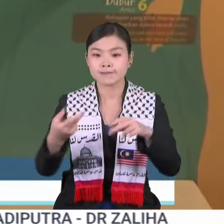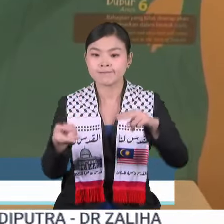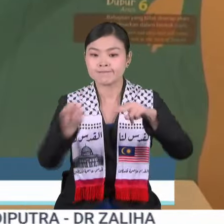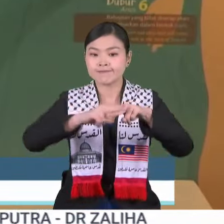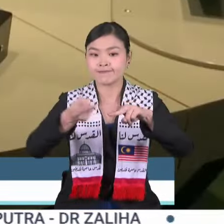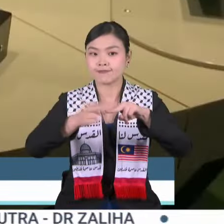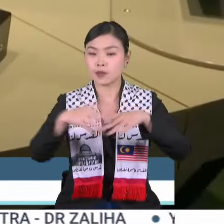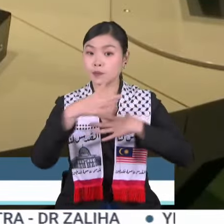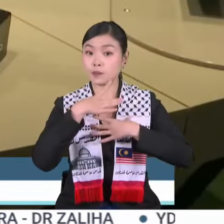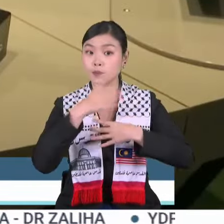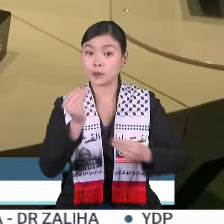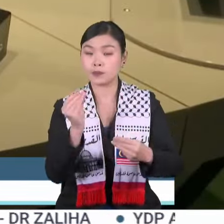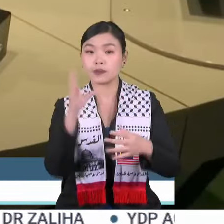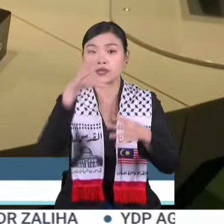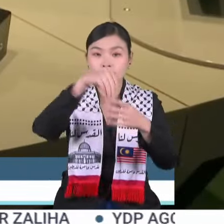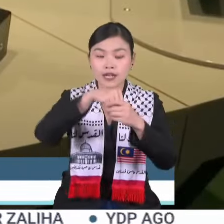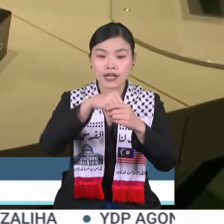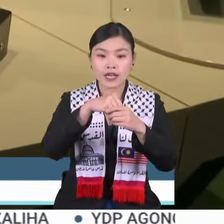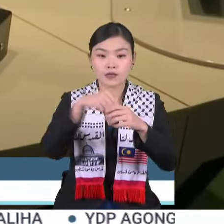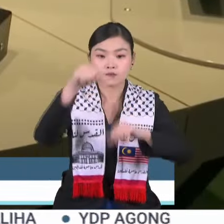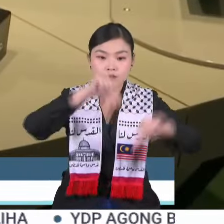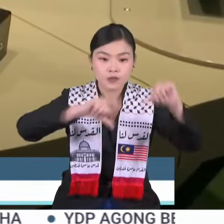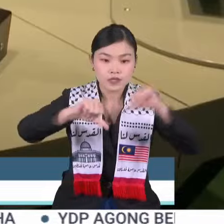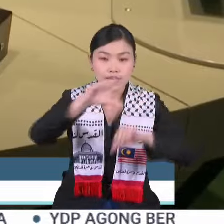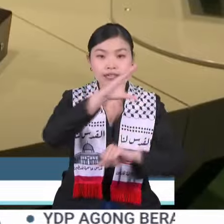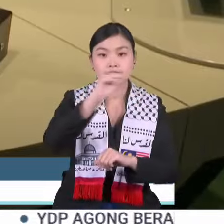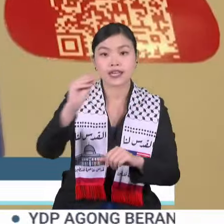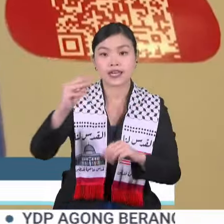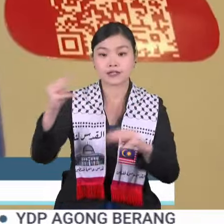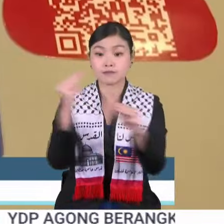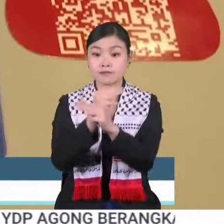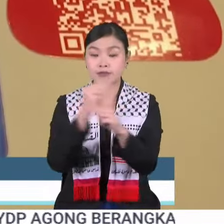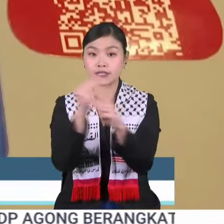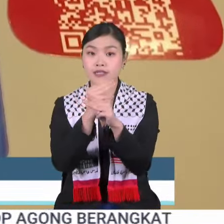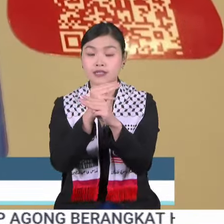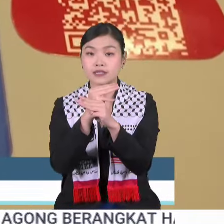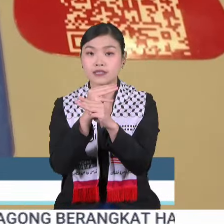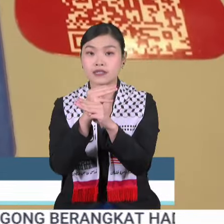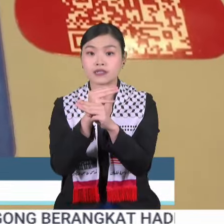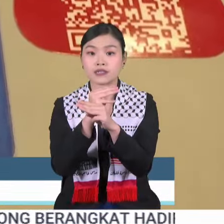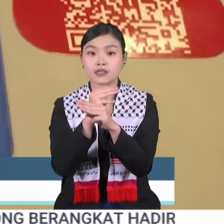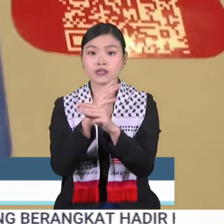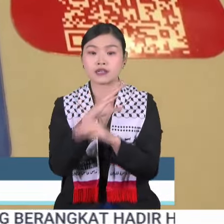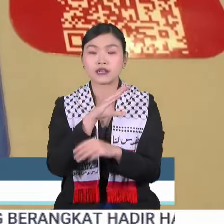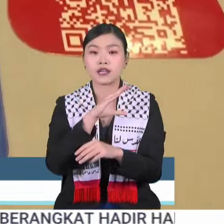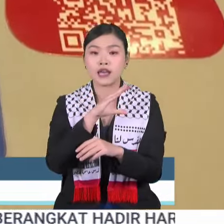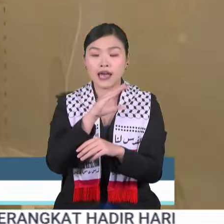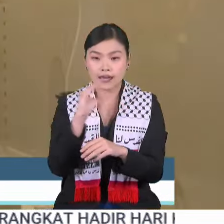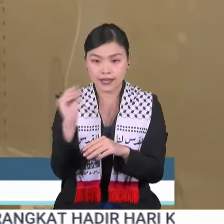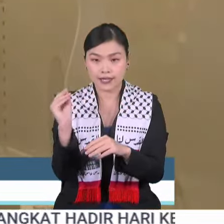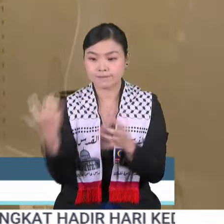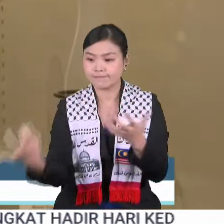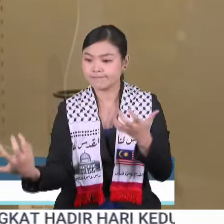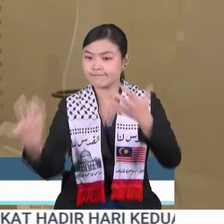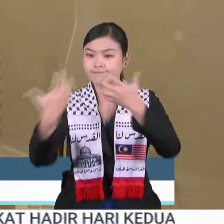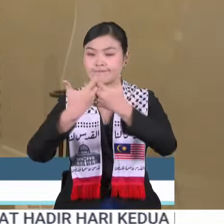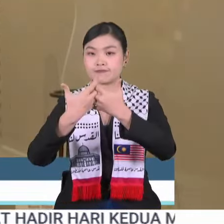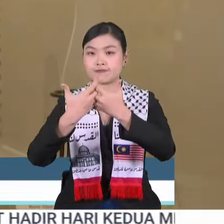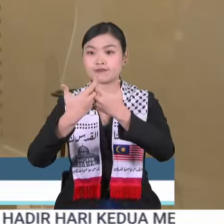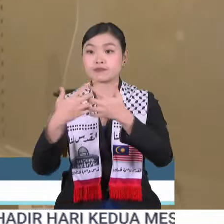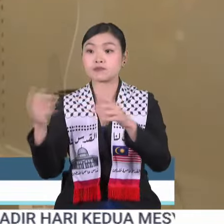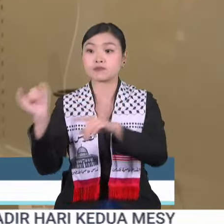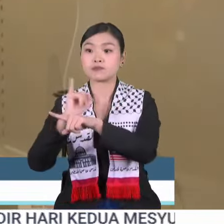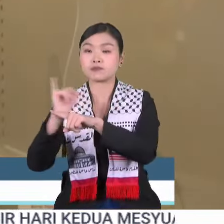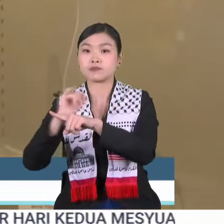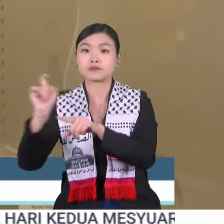dalam sains, teknologi dan matematik, tetapi dia juga akan memenuhi keperluan kita. Terutama sekali